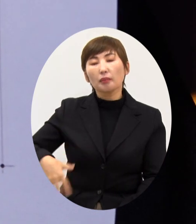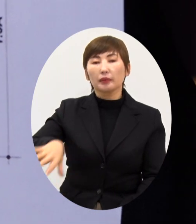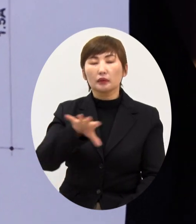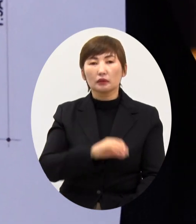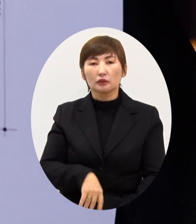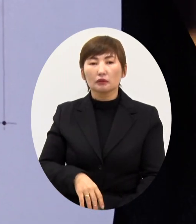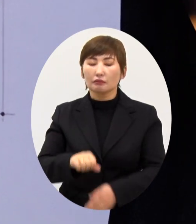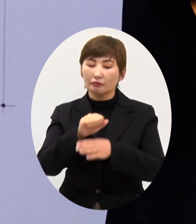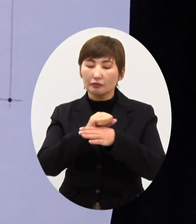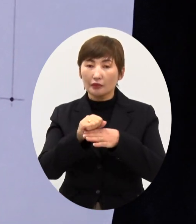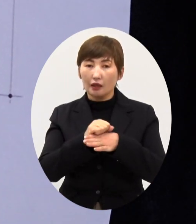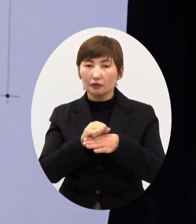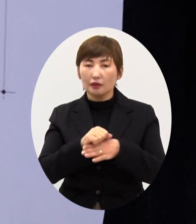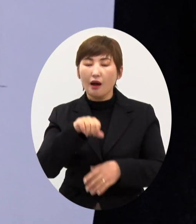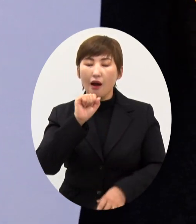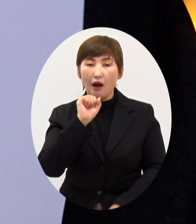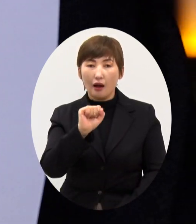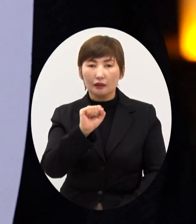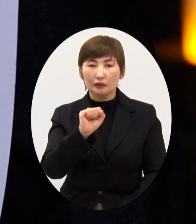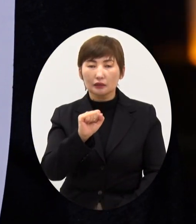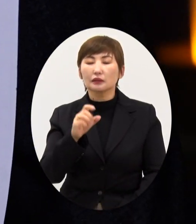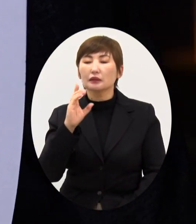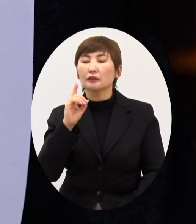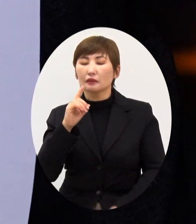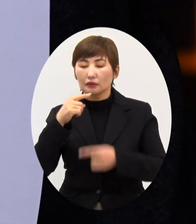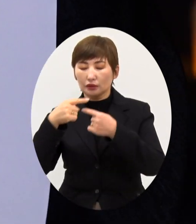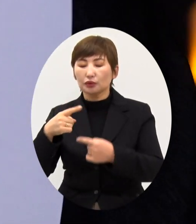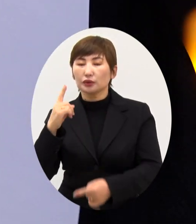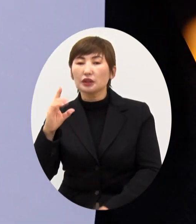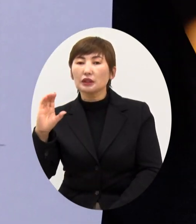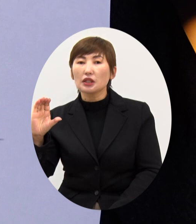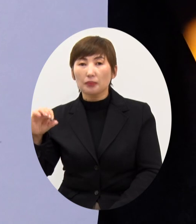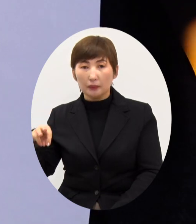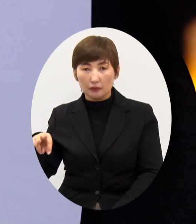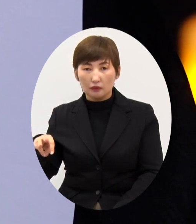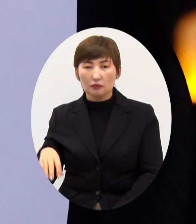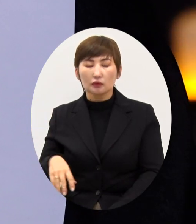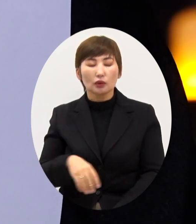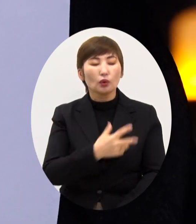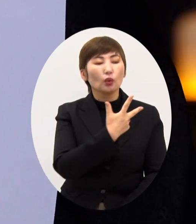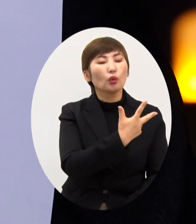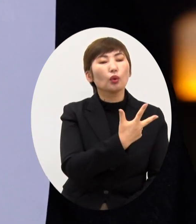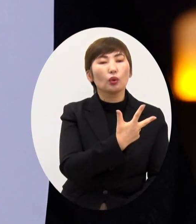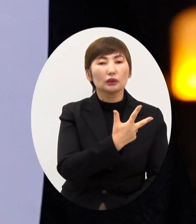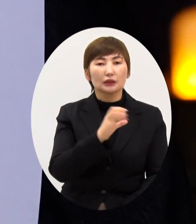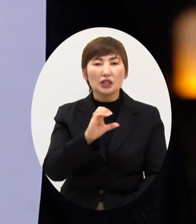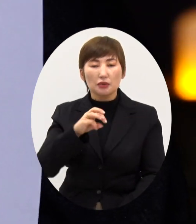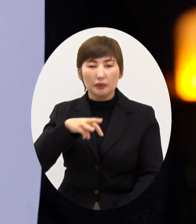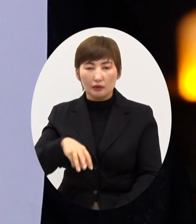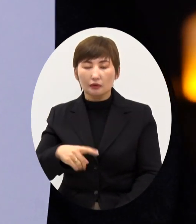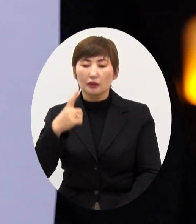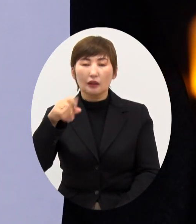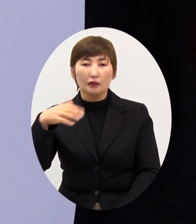бид нар даалгавар дээрээ А-г 1 см-аар авсан тохиолдолд 3 А нь 3